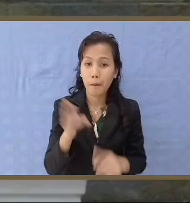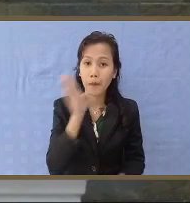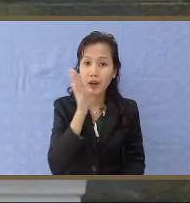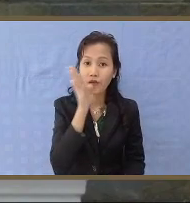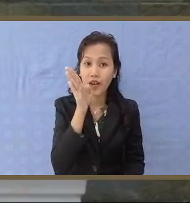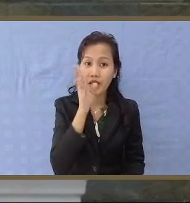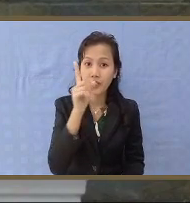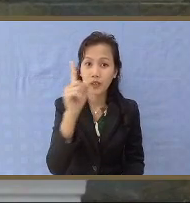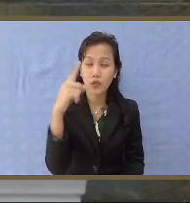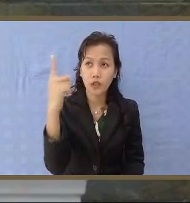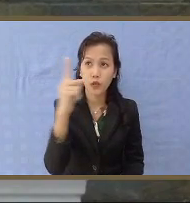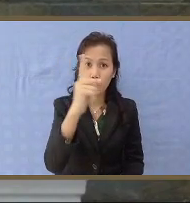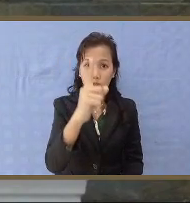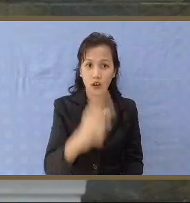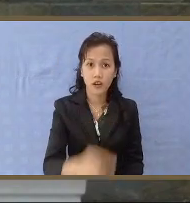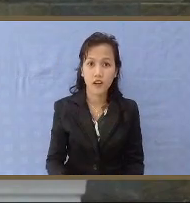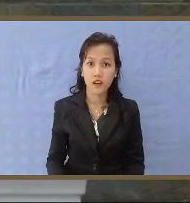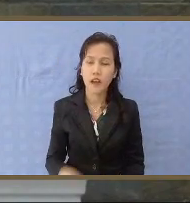and